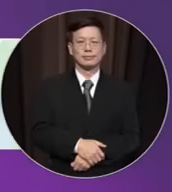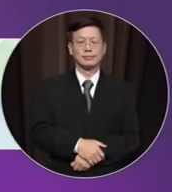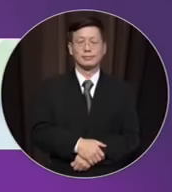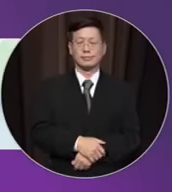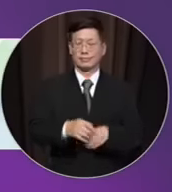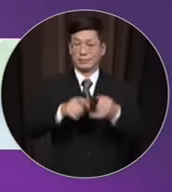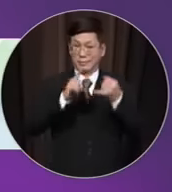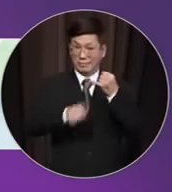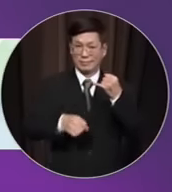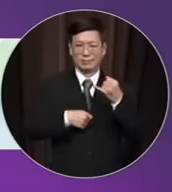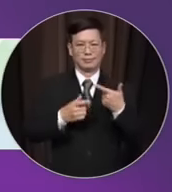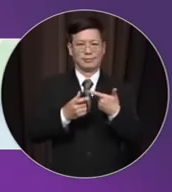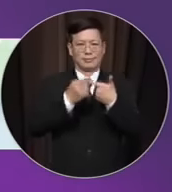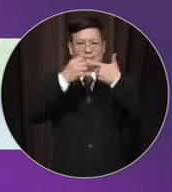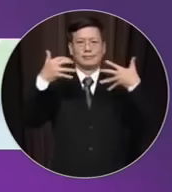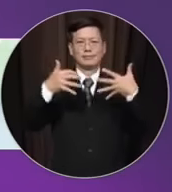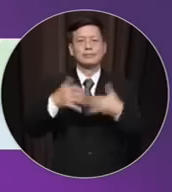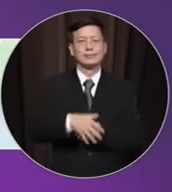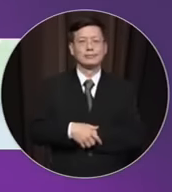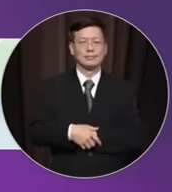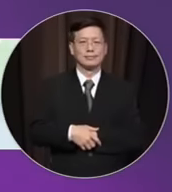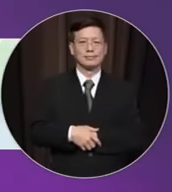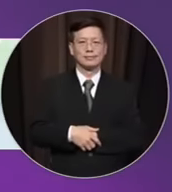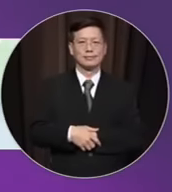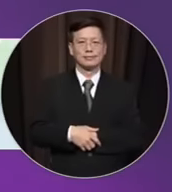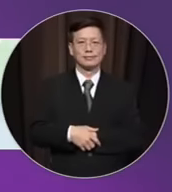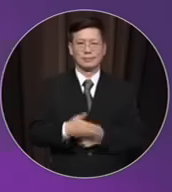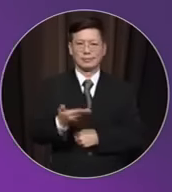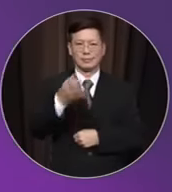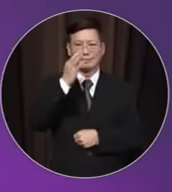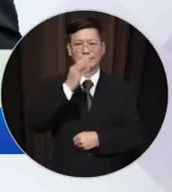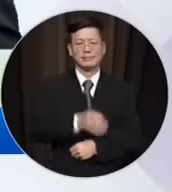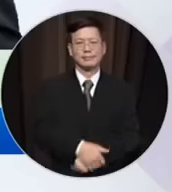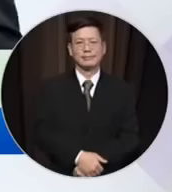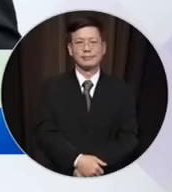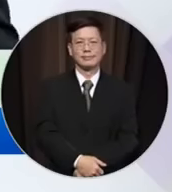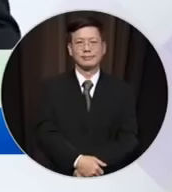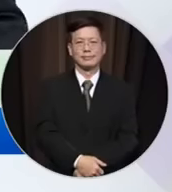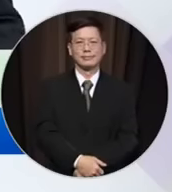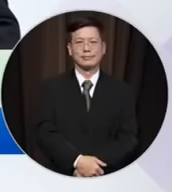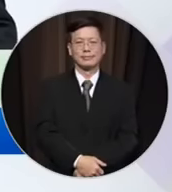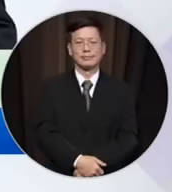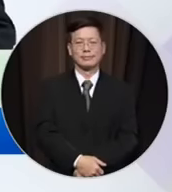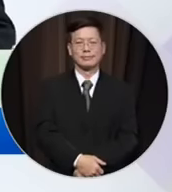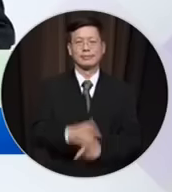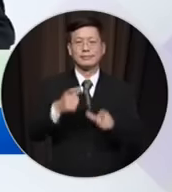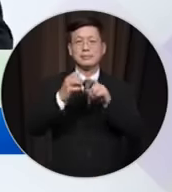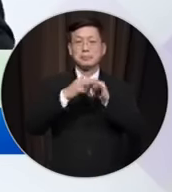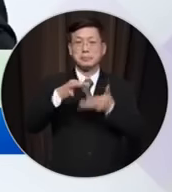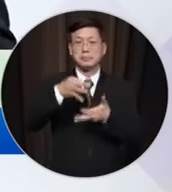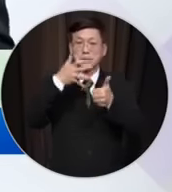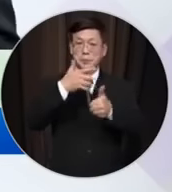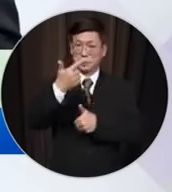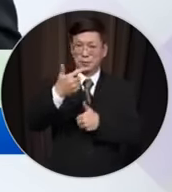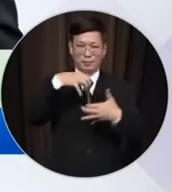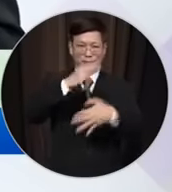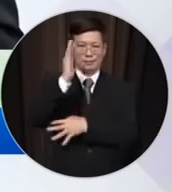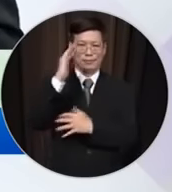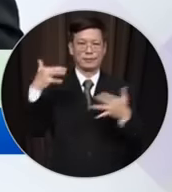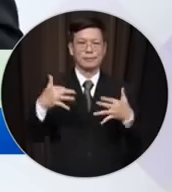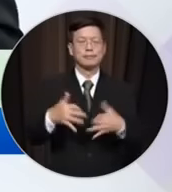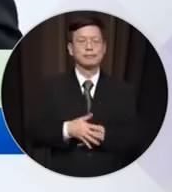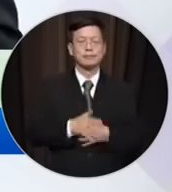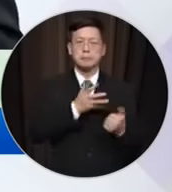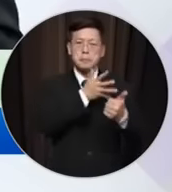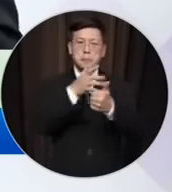最后一题，也就是第六题，公民联署提问，请看。 公民提问六，内政议题，